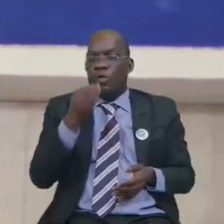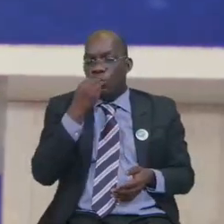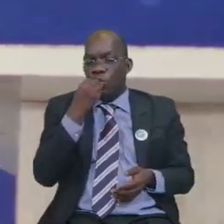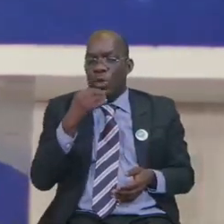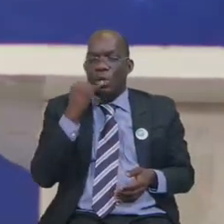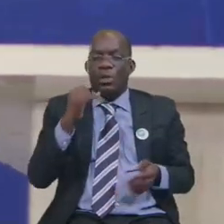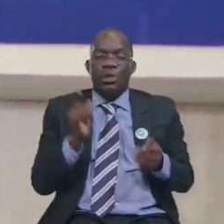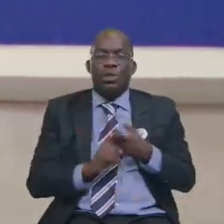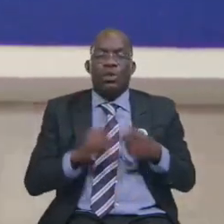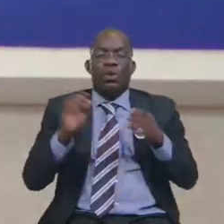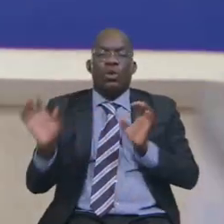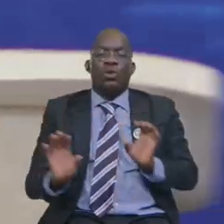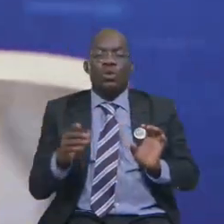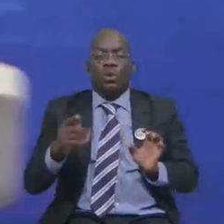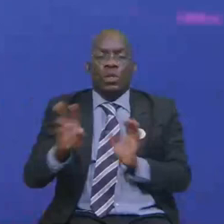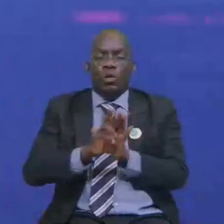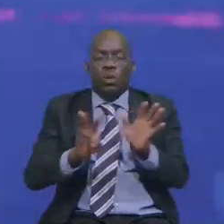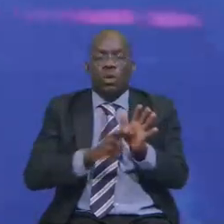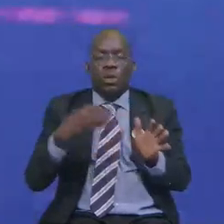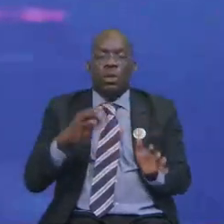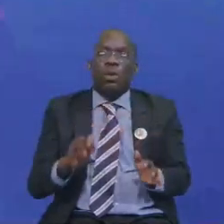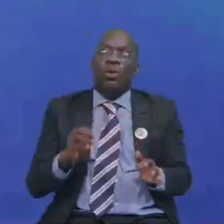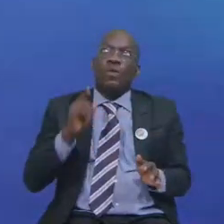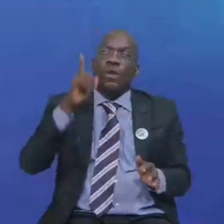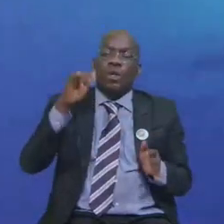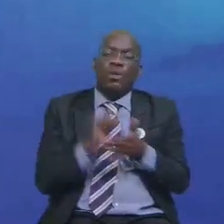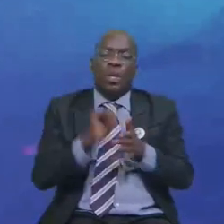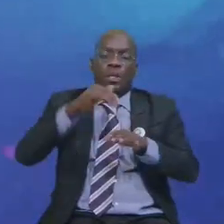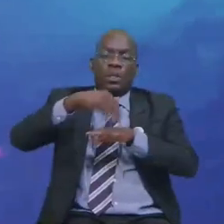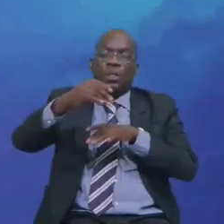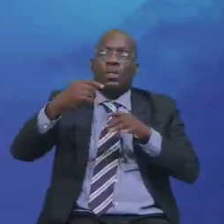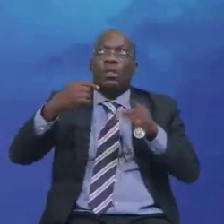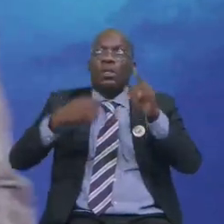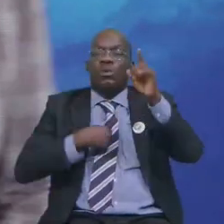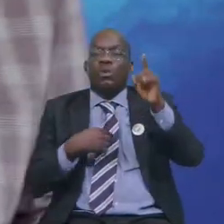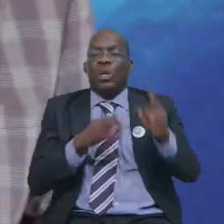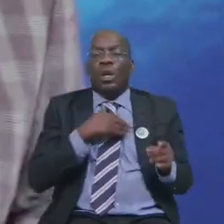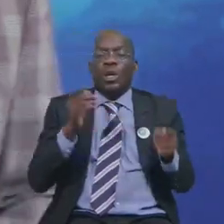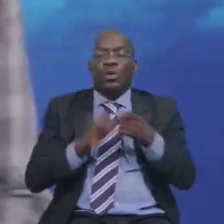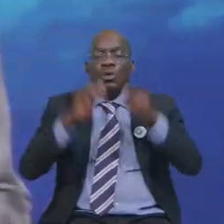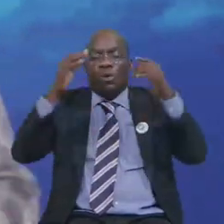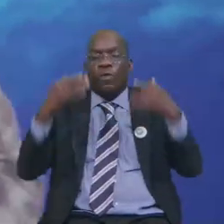celui qui m'a envoyé et d'accomplir son œuvre